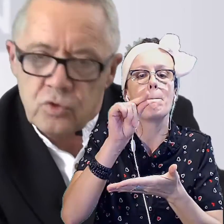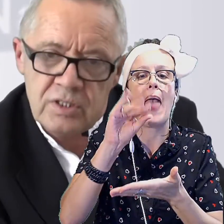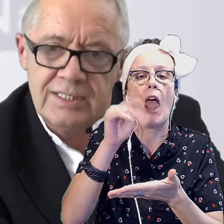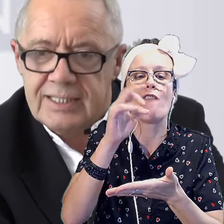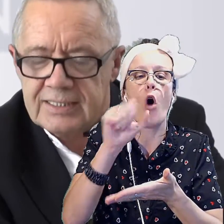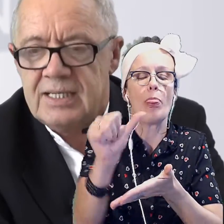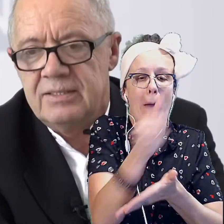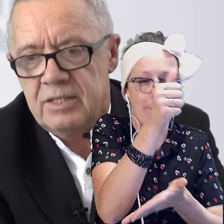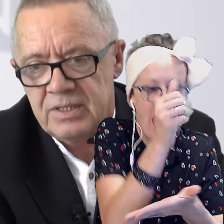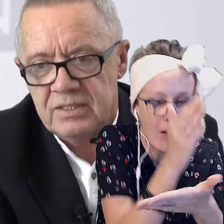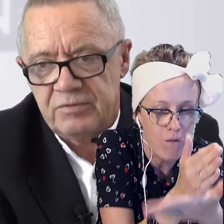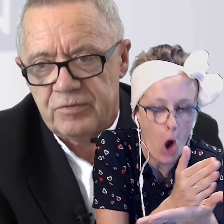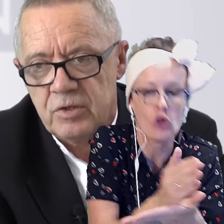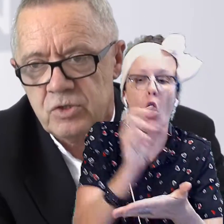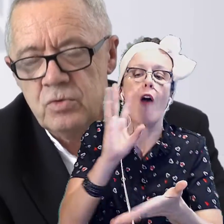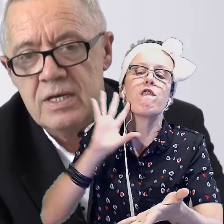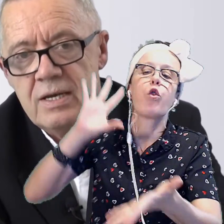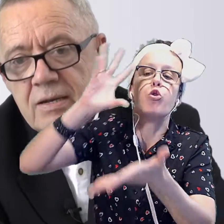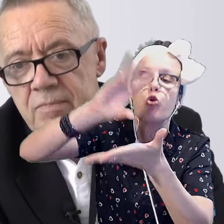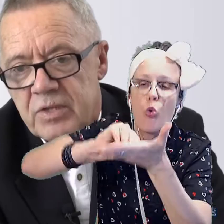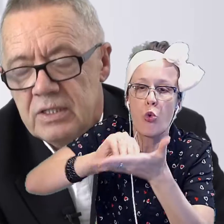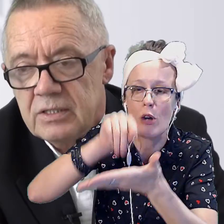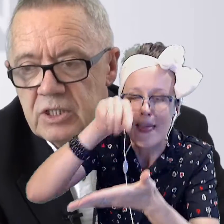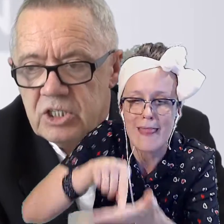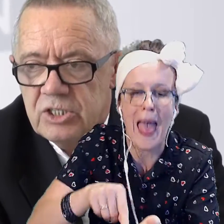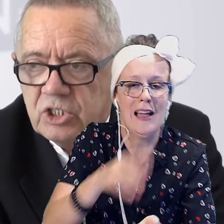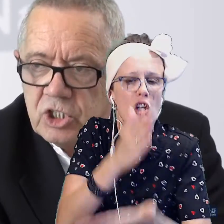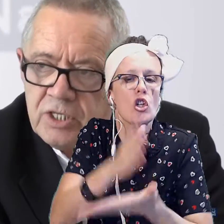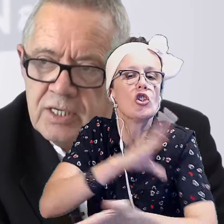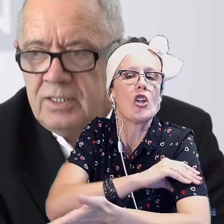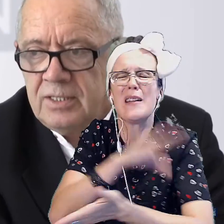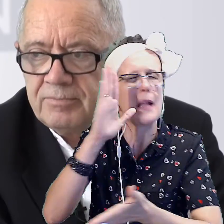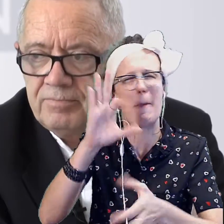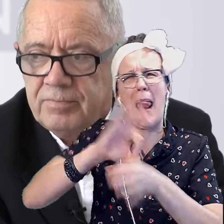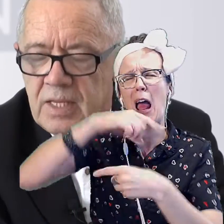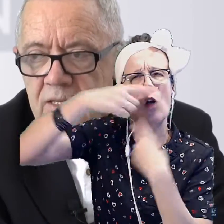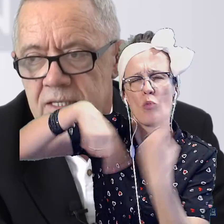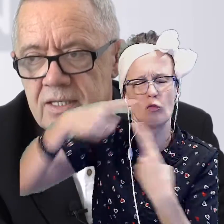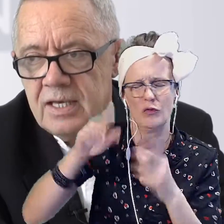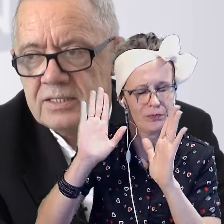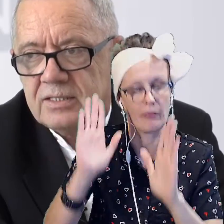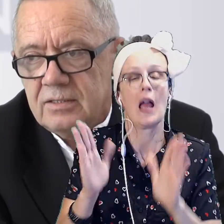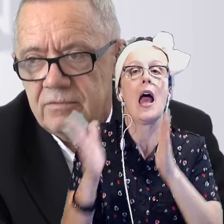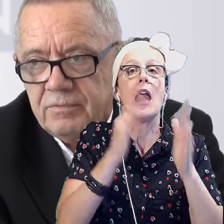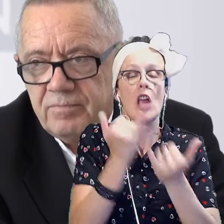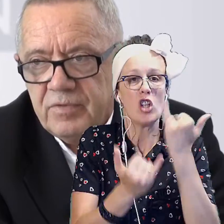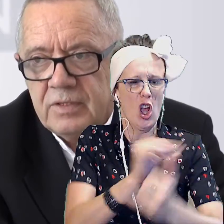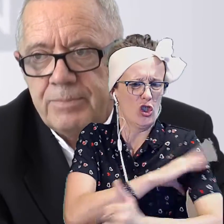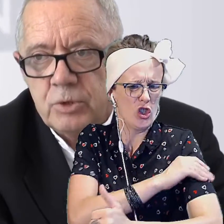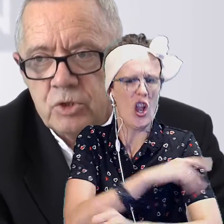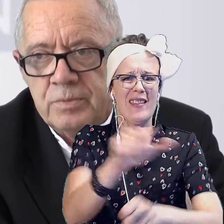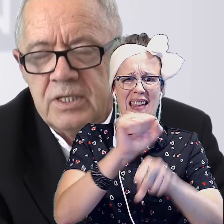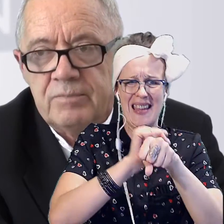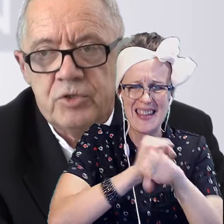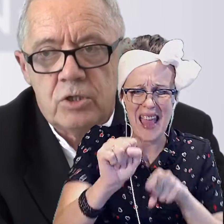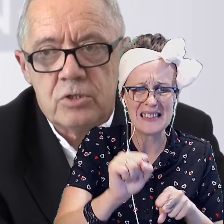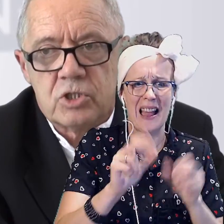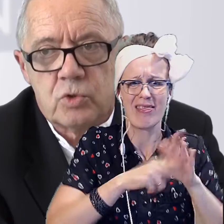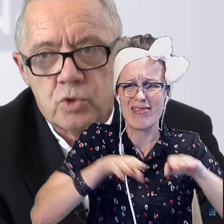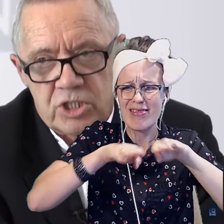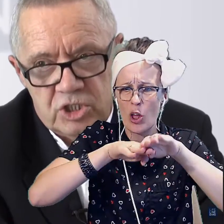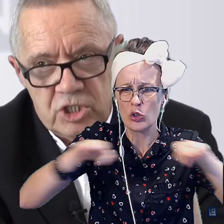ciśnienie wtórne i tak dalej nie będę wchodził jeśli ciśnienie jest na poziomie